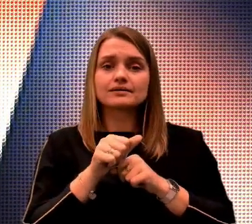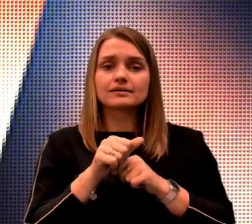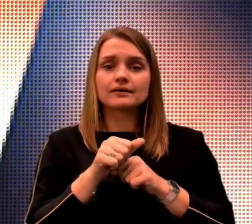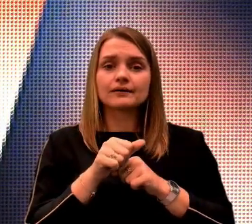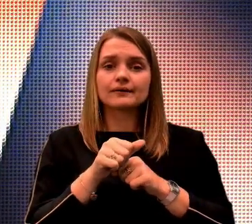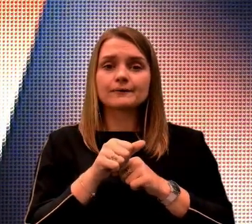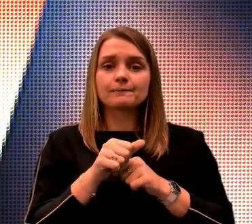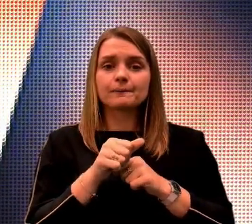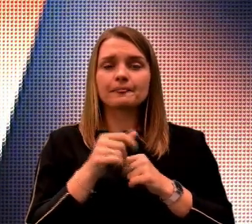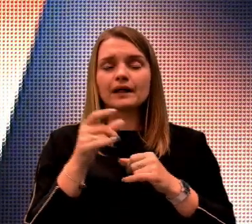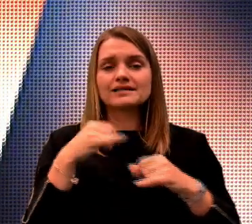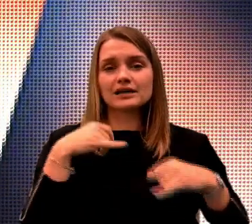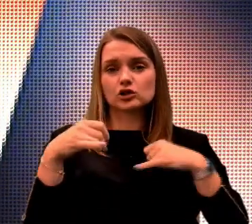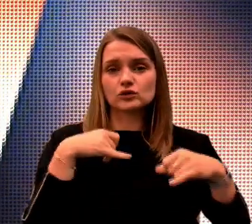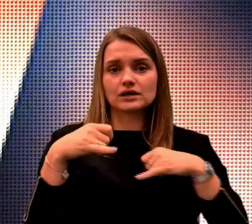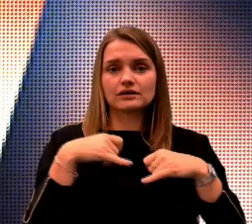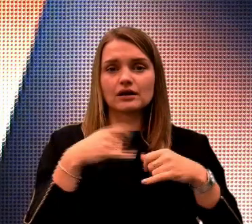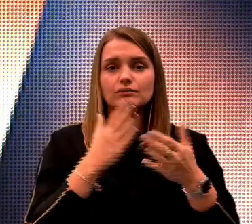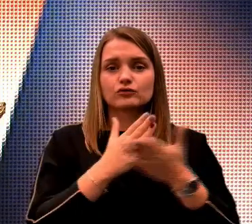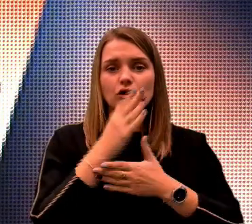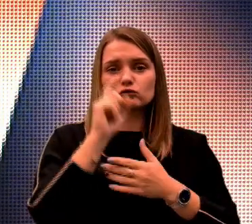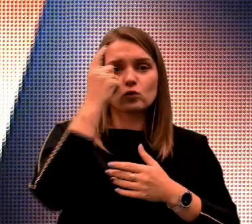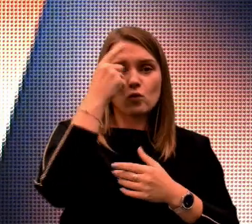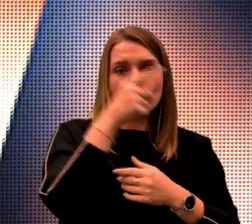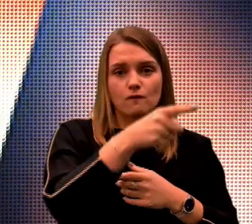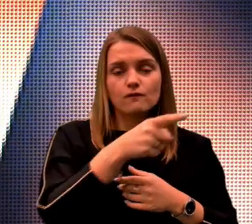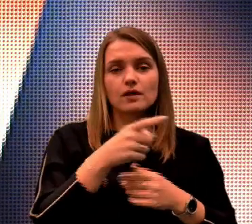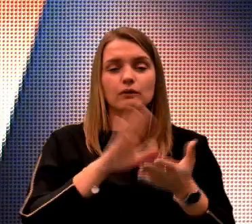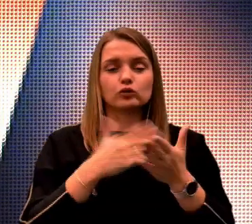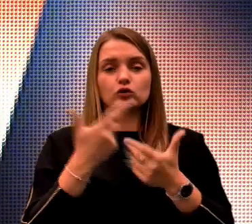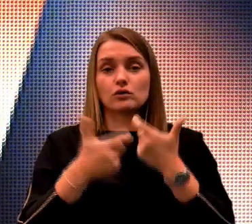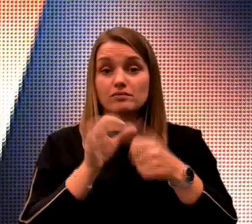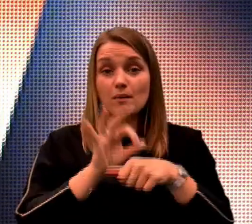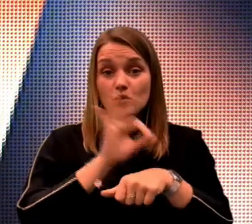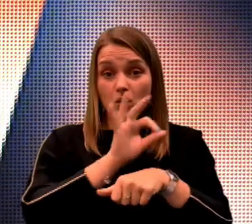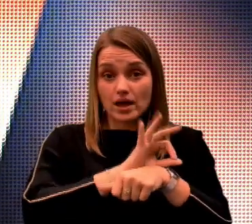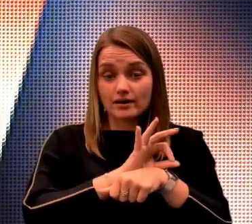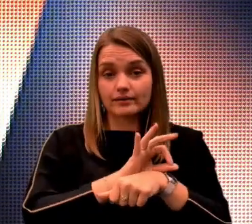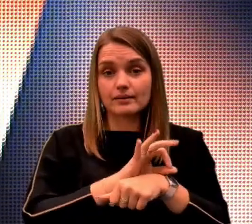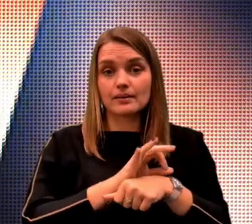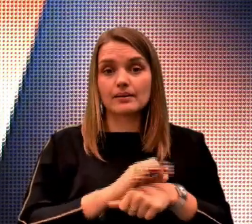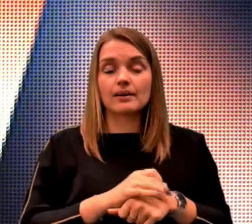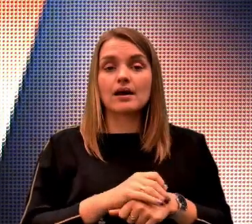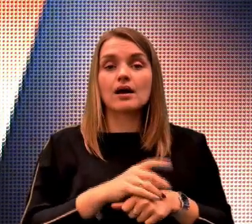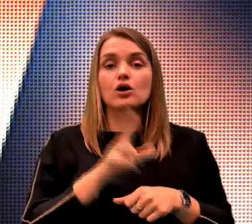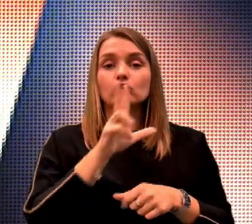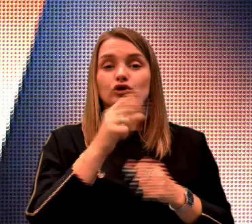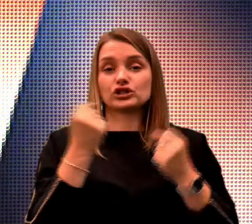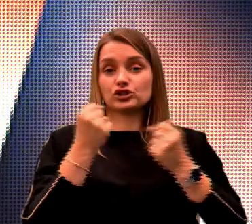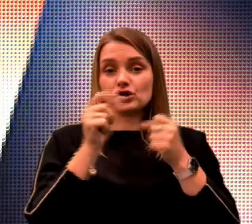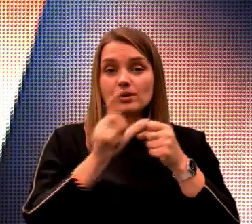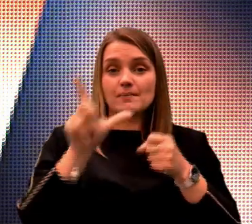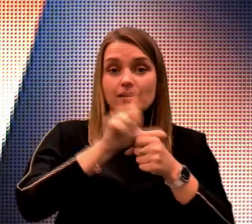bo takie jest trochę zarządzanie przez macierz, jeżeli jest jakiś projekt, to w ramach projektu ktoś inny jest liderem, a ja na przykład